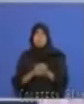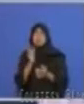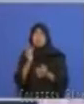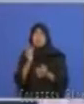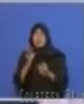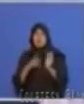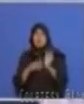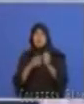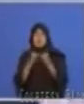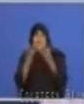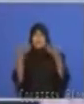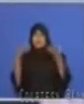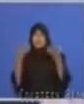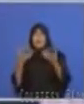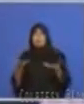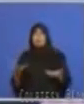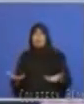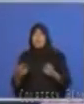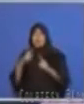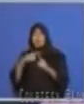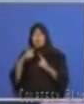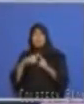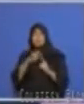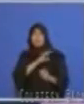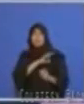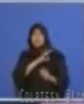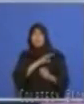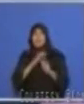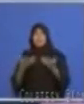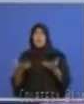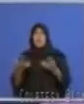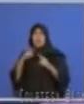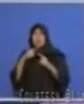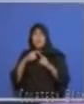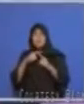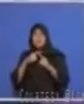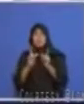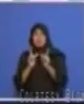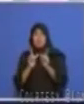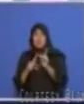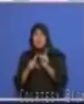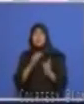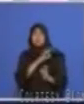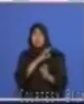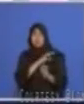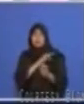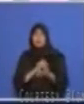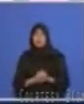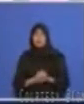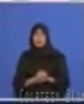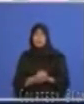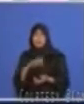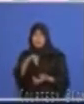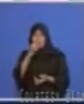menyebutkan Apa tugas gubernur Apa tugas wakil gubernur sebenarnya dalam proses pembahasan sat dalam pengambilan